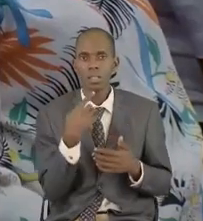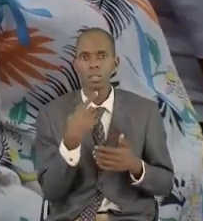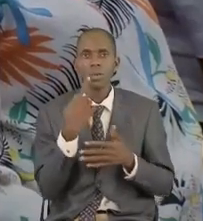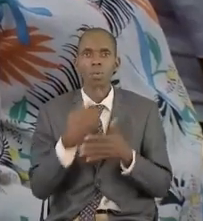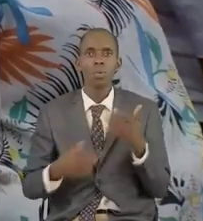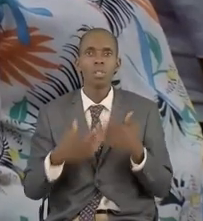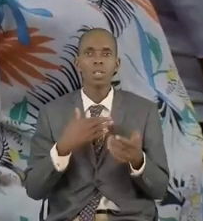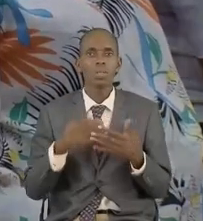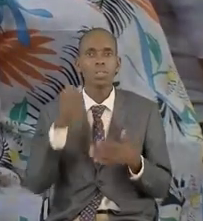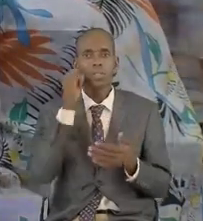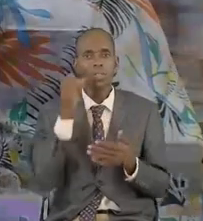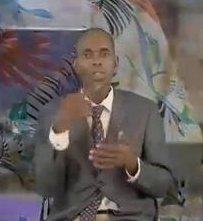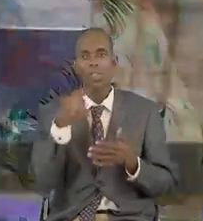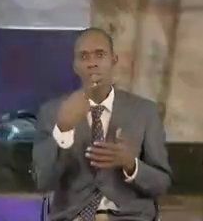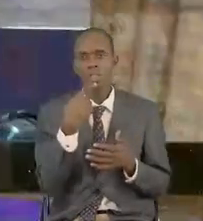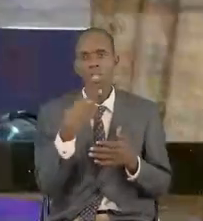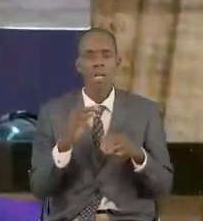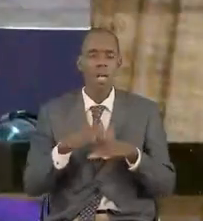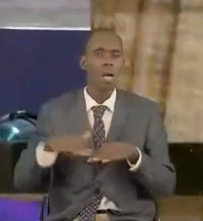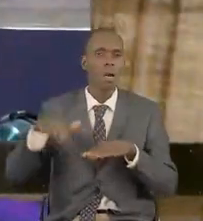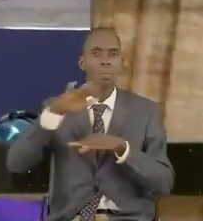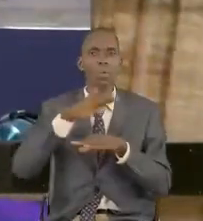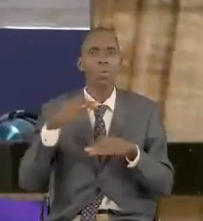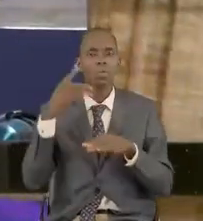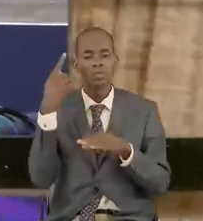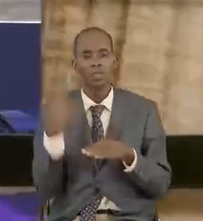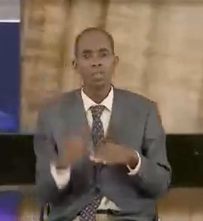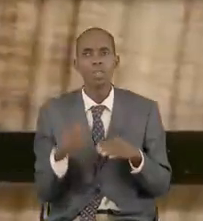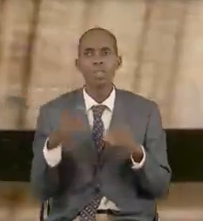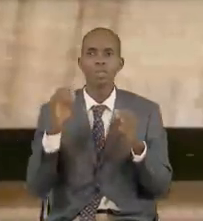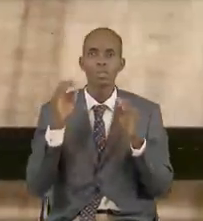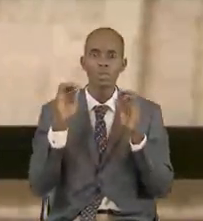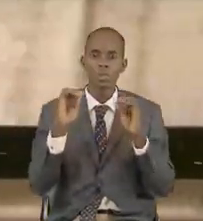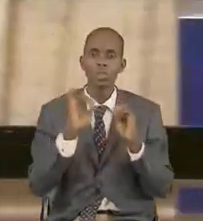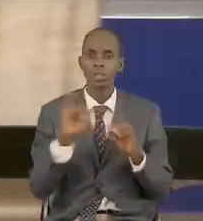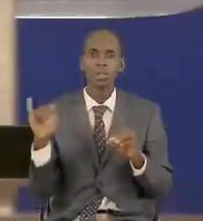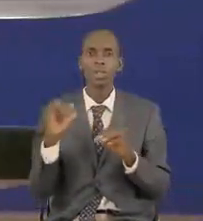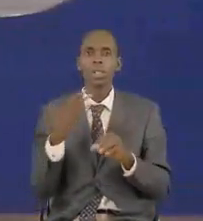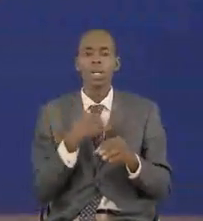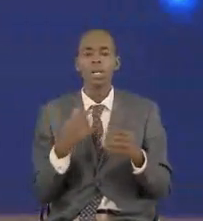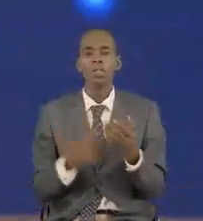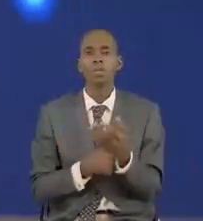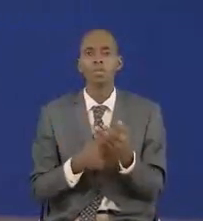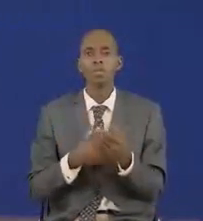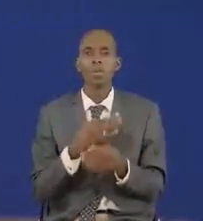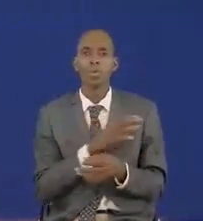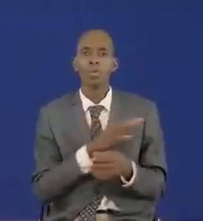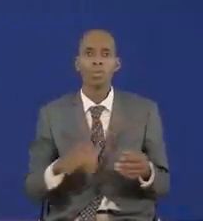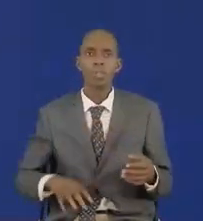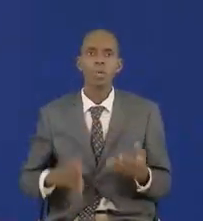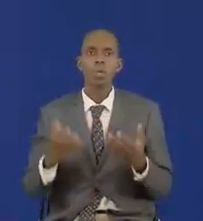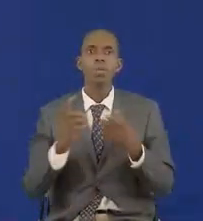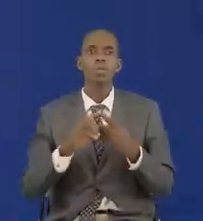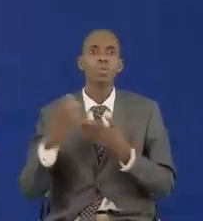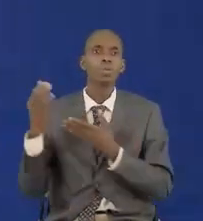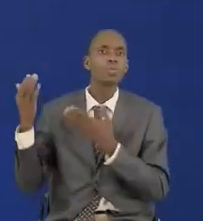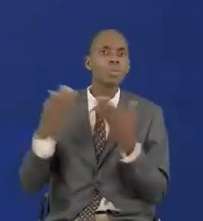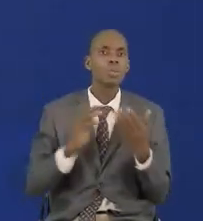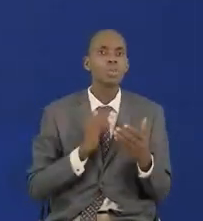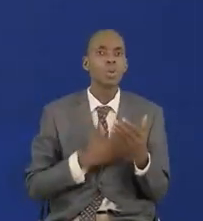a dit que cela se passe là doctrine l'évangile de Christ la personne la veut nous ramener à la